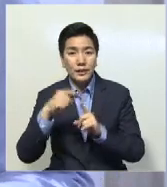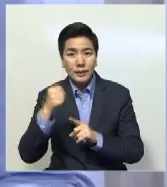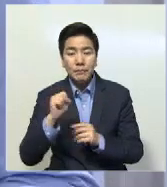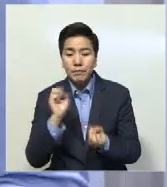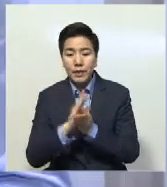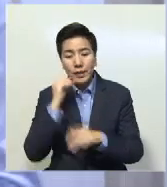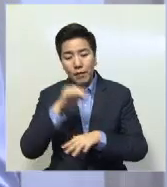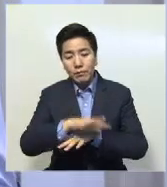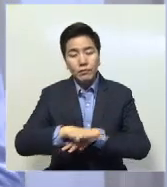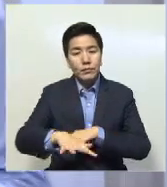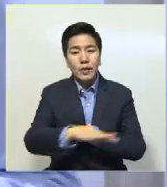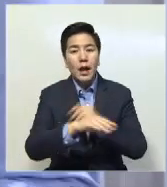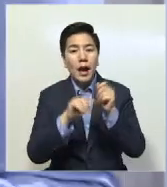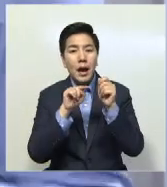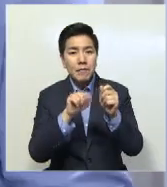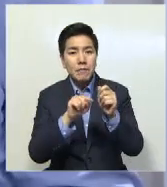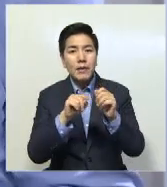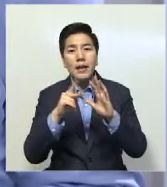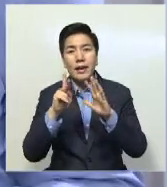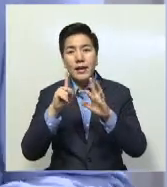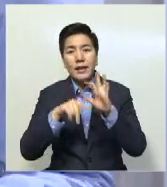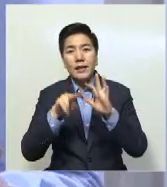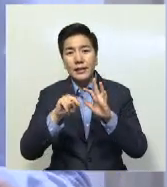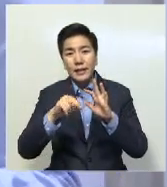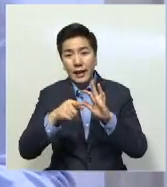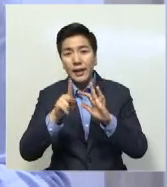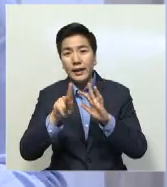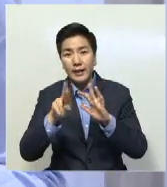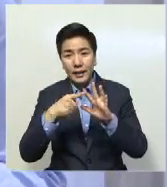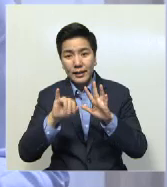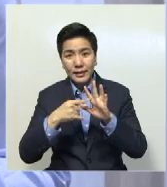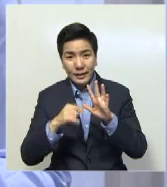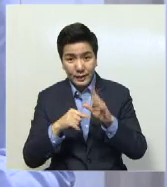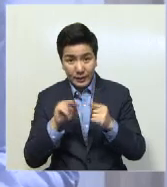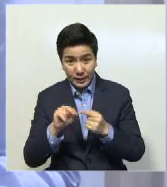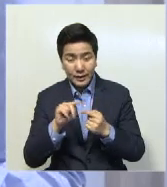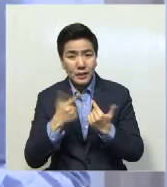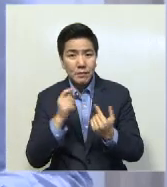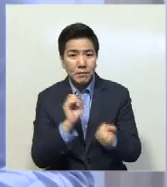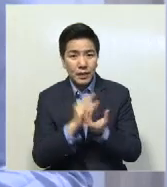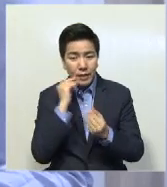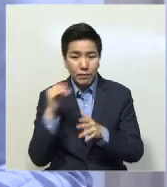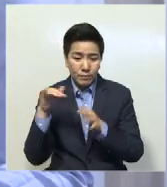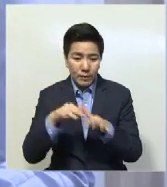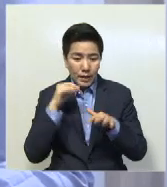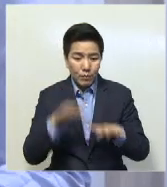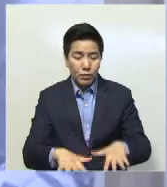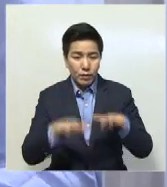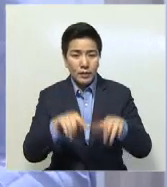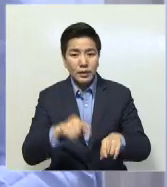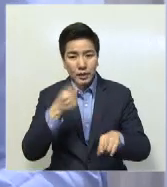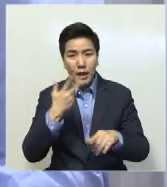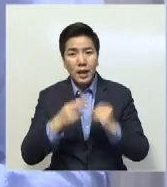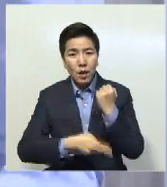ขื่อนแก่งกระจานแถวอำเภอแก่งกระจานนะครับตลอด2ฝั่งลำน้ำที่มีที่พักมี